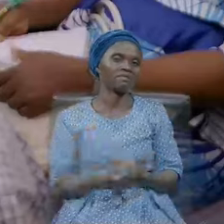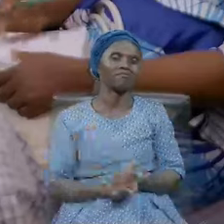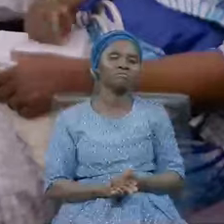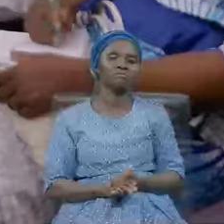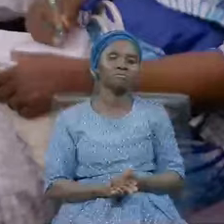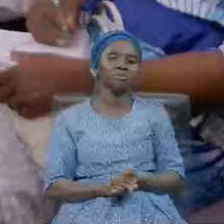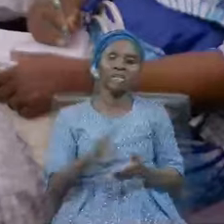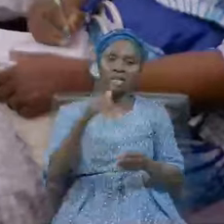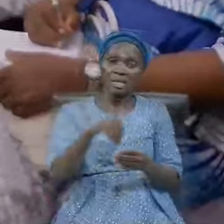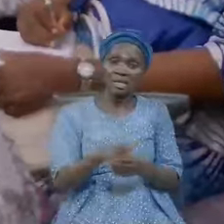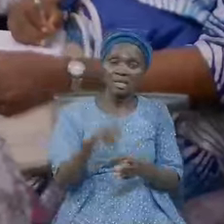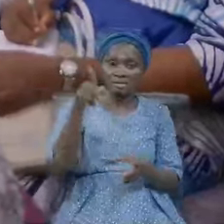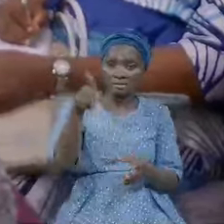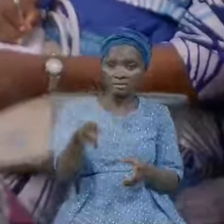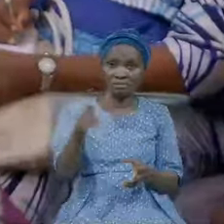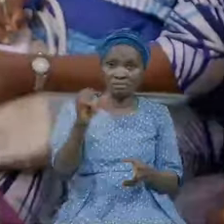Psaume